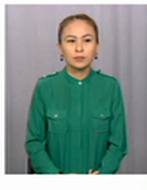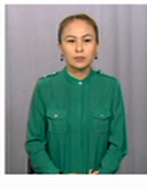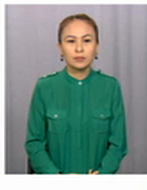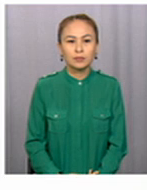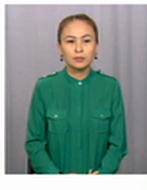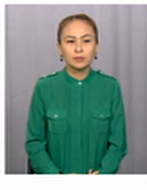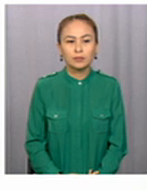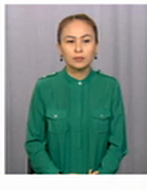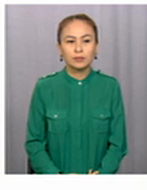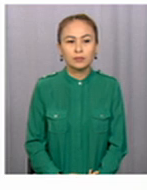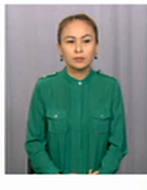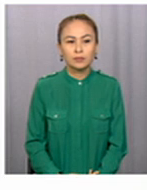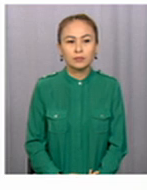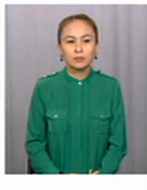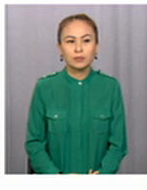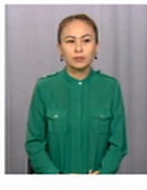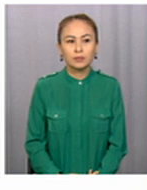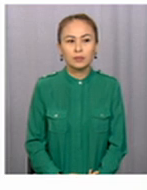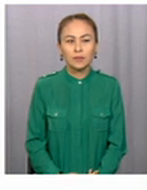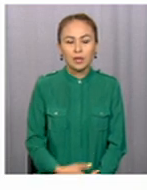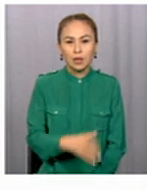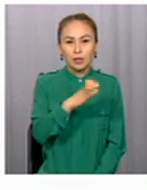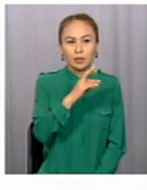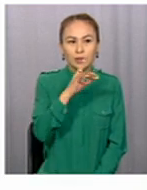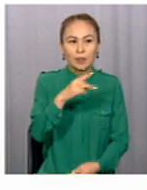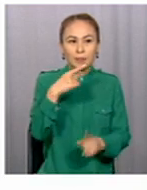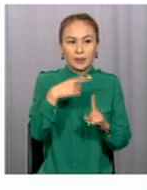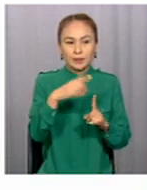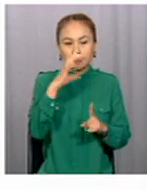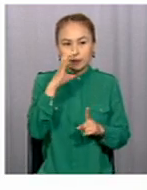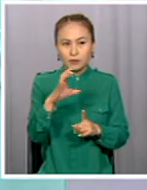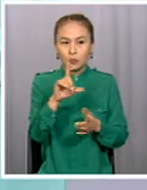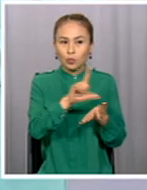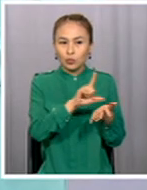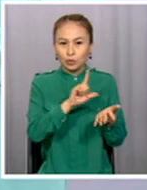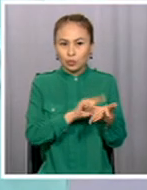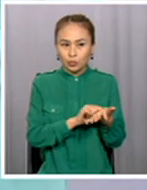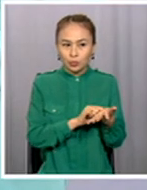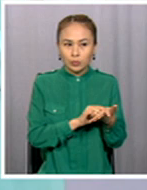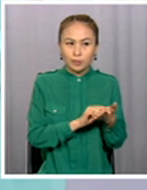болады. Ол бізде Ctrl+C көшіру,